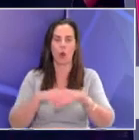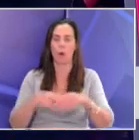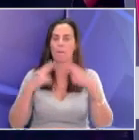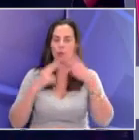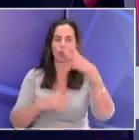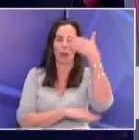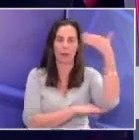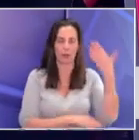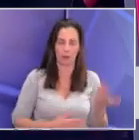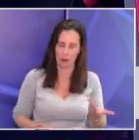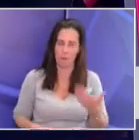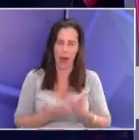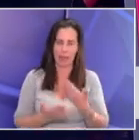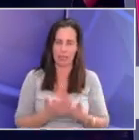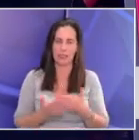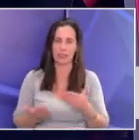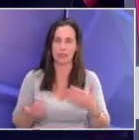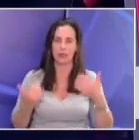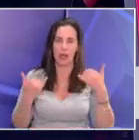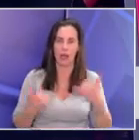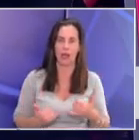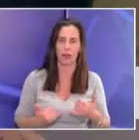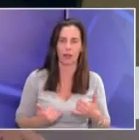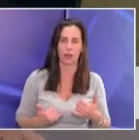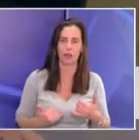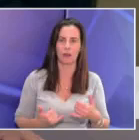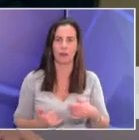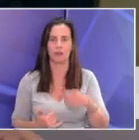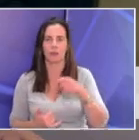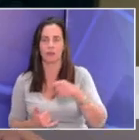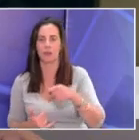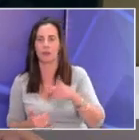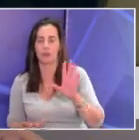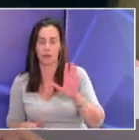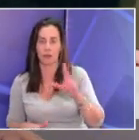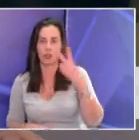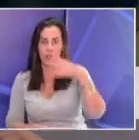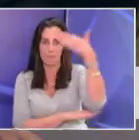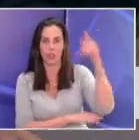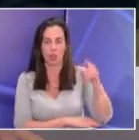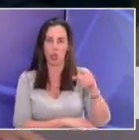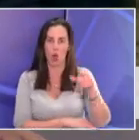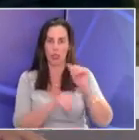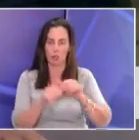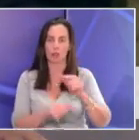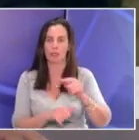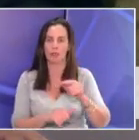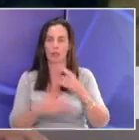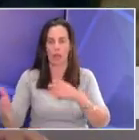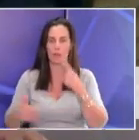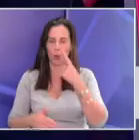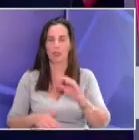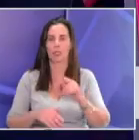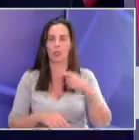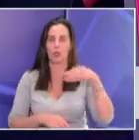שתי מדינות. הלו, בטח לזה מה שרוב הציבור גם בישראל... היום פתרון של שתי מדינות בישראל, זה להיות פרו-פלסטיני. אבל... לא התקנו את זה עדיין, אבל הימין כך רואה את